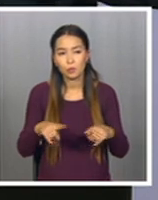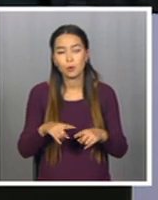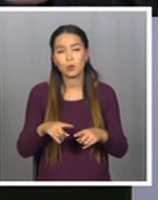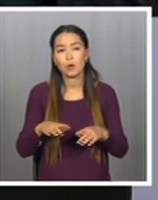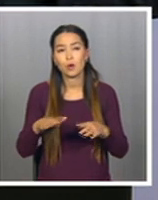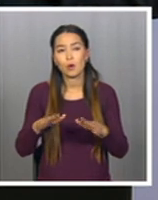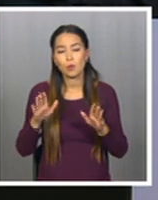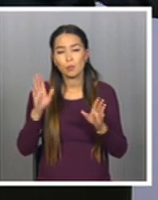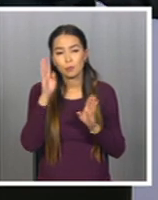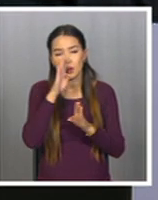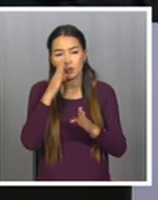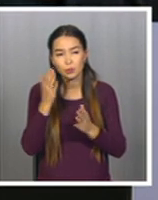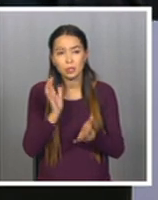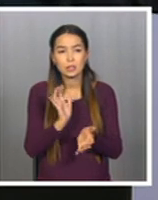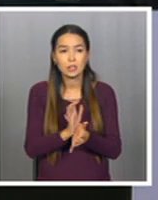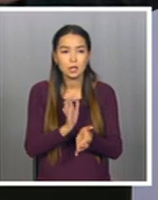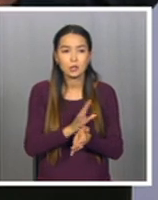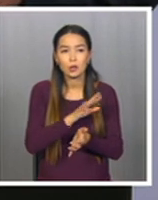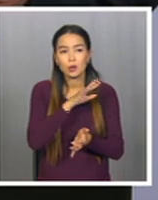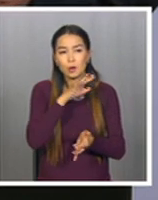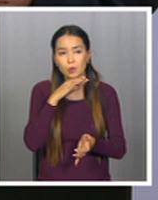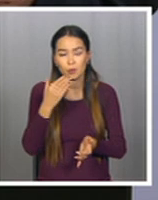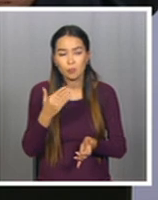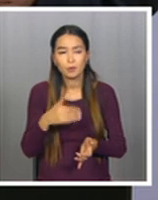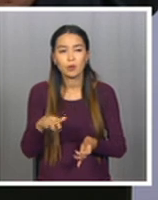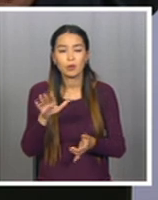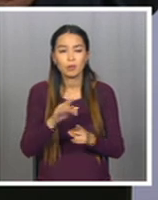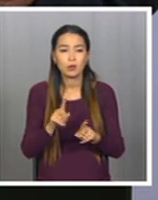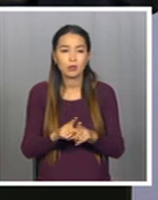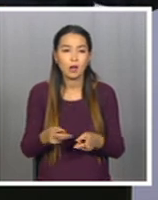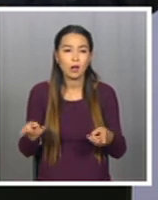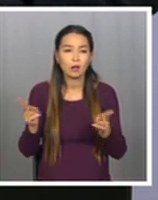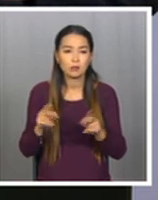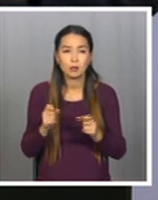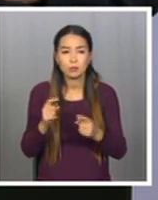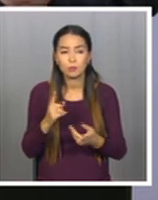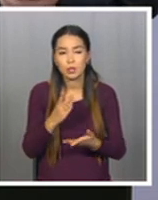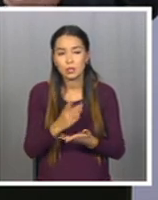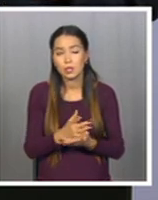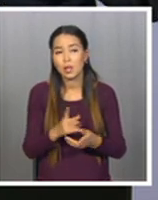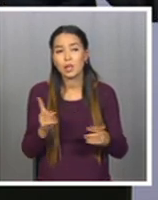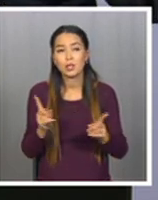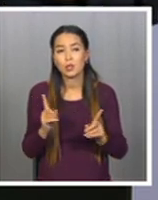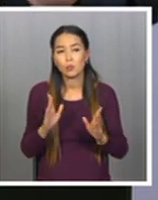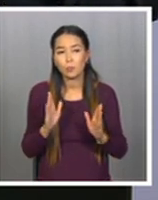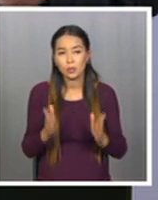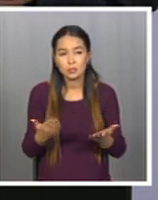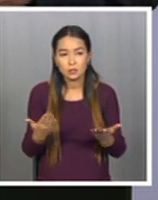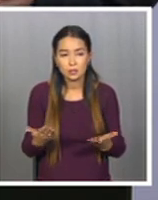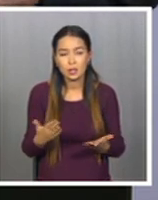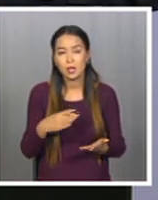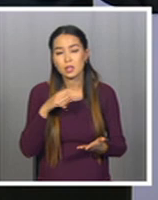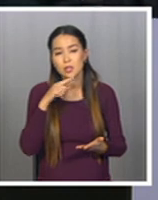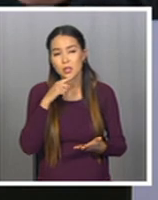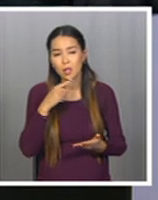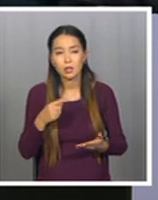ортаны ластайтын көптеген қалдықтарды қалдырады. Не болмаса, нарықтық